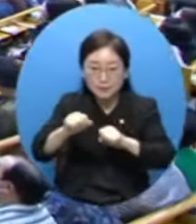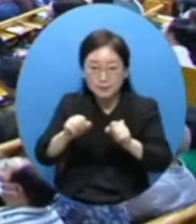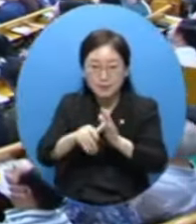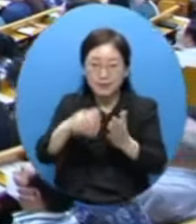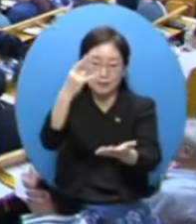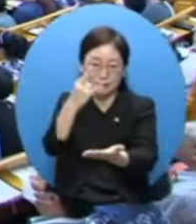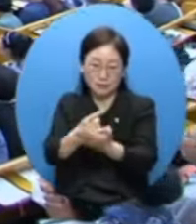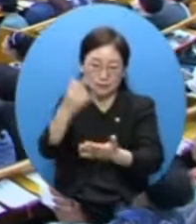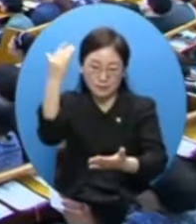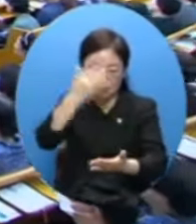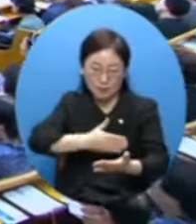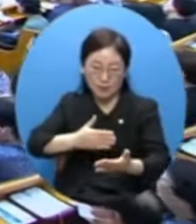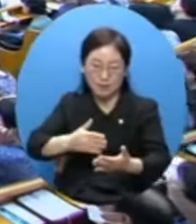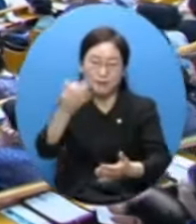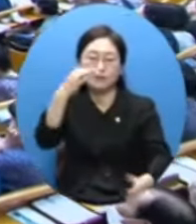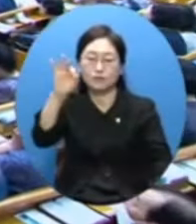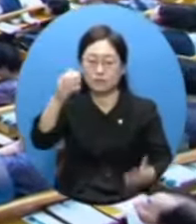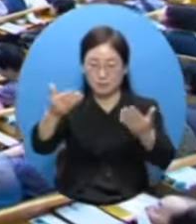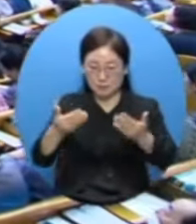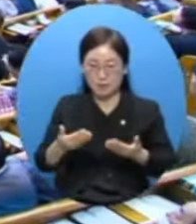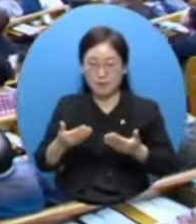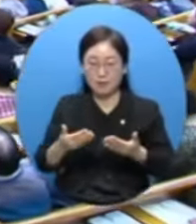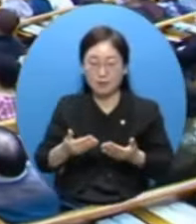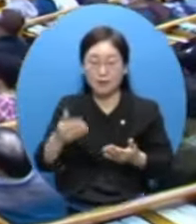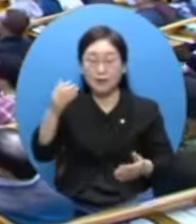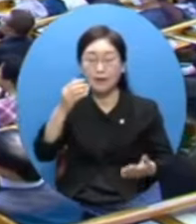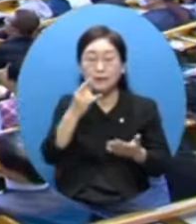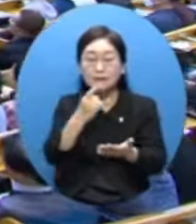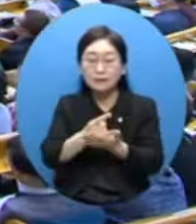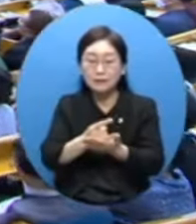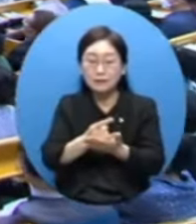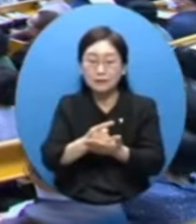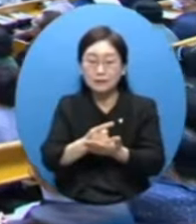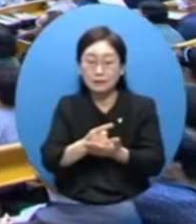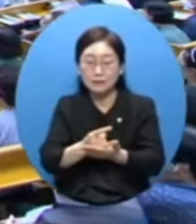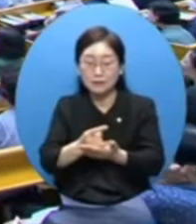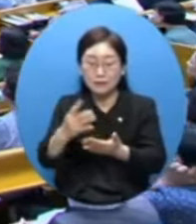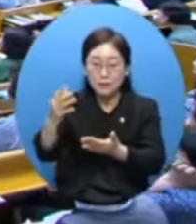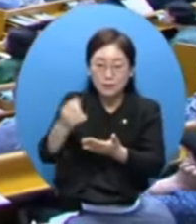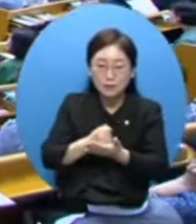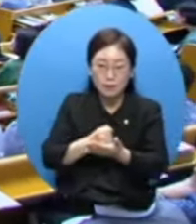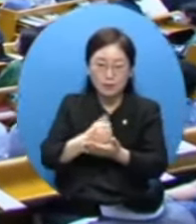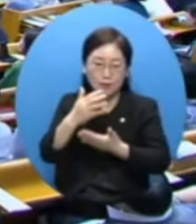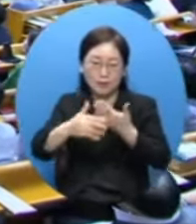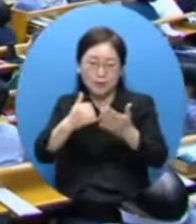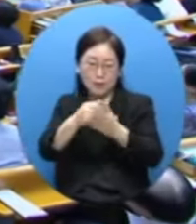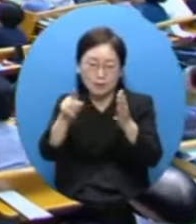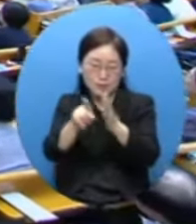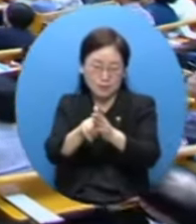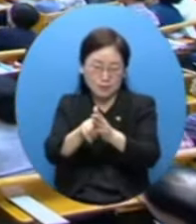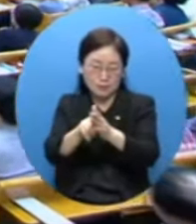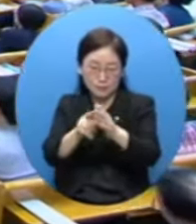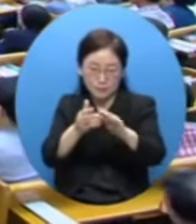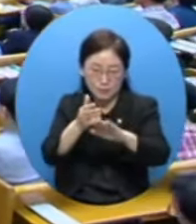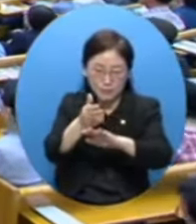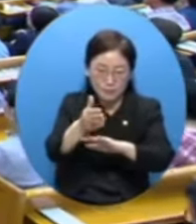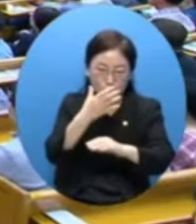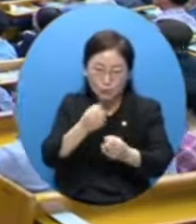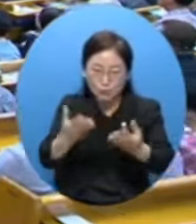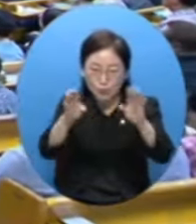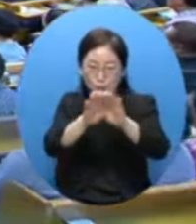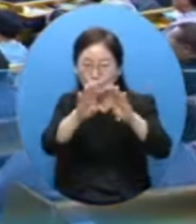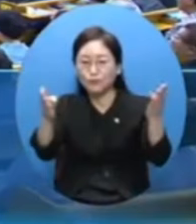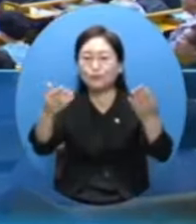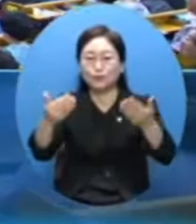있습니다 이러한 의로움으로 하나님에 대한 전적인 실러 나가는 자에게 축복의 문이 열리는 것입니다